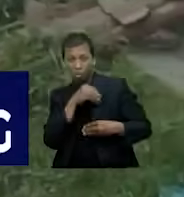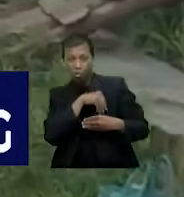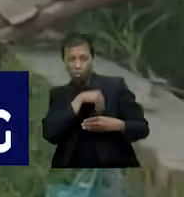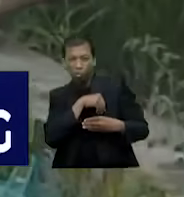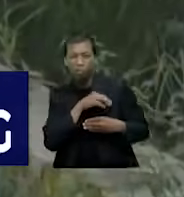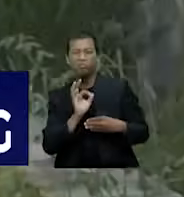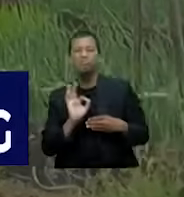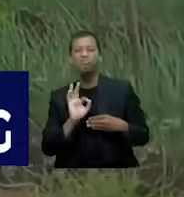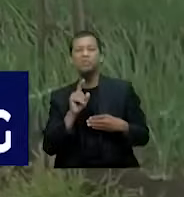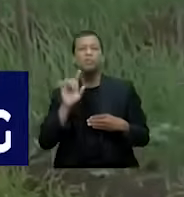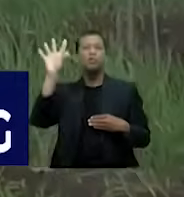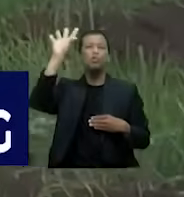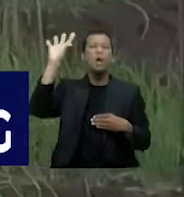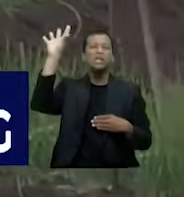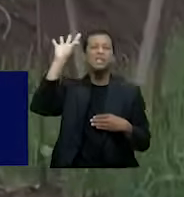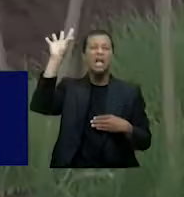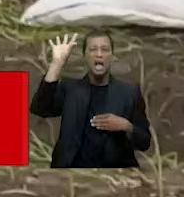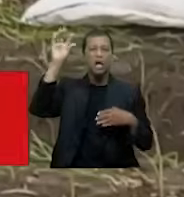menentu mengakibatkan jumlah panen turun.